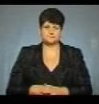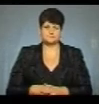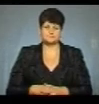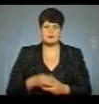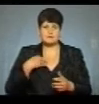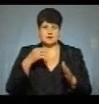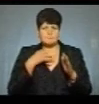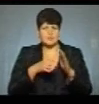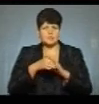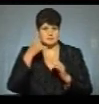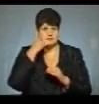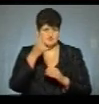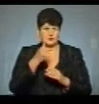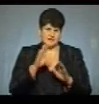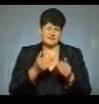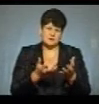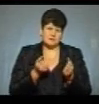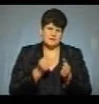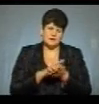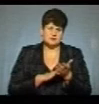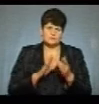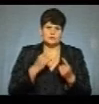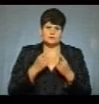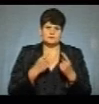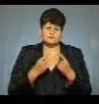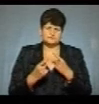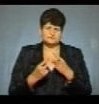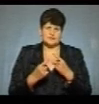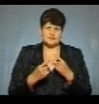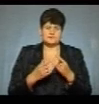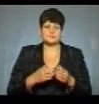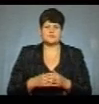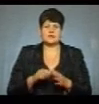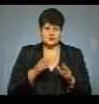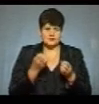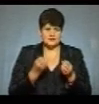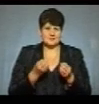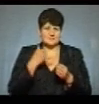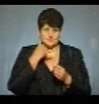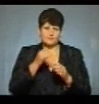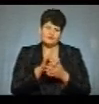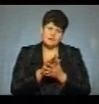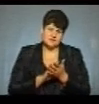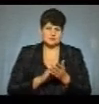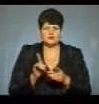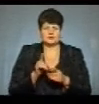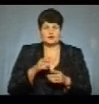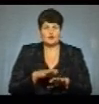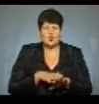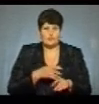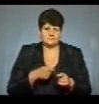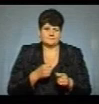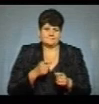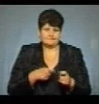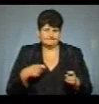Мені підказують, що це телефонний дзвінок. Давайте ми його приймемо і далі вже будемо рухатися за нашим сценарієм. Якщо ви ще на зв'язку, вибачте, що ми довго тримали вас, будь